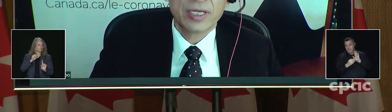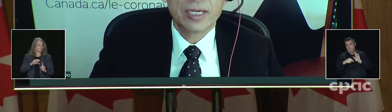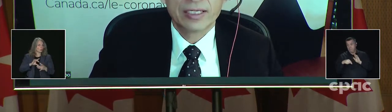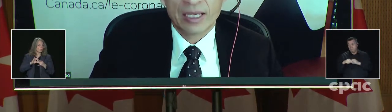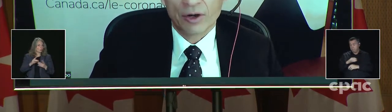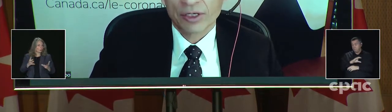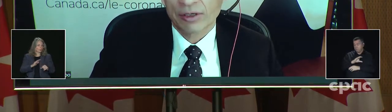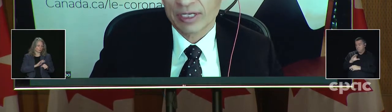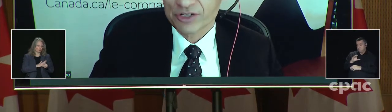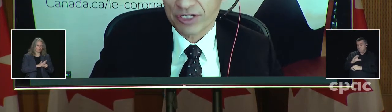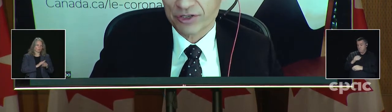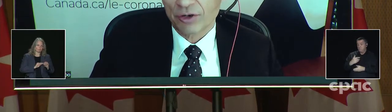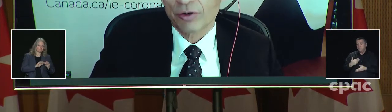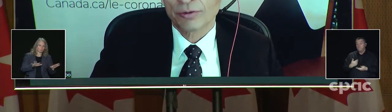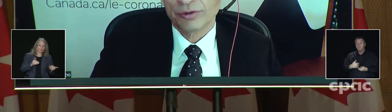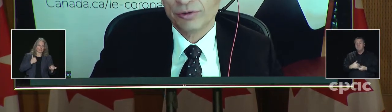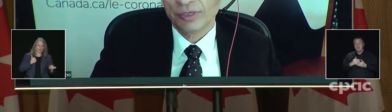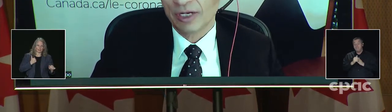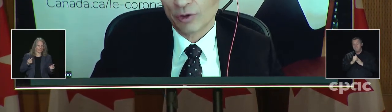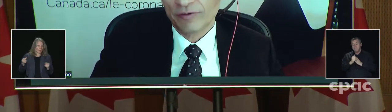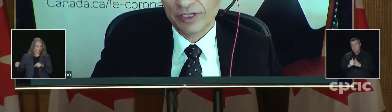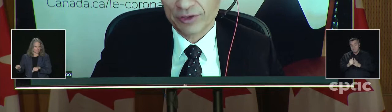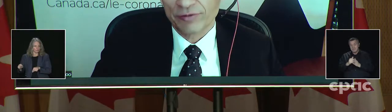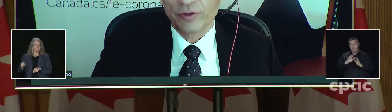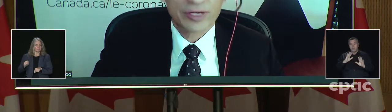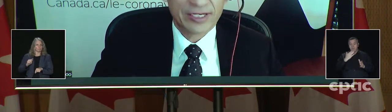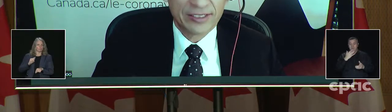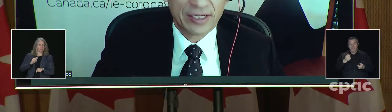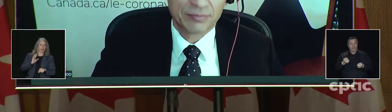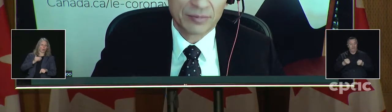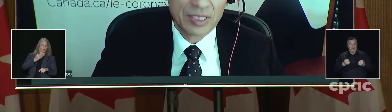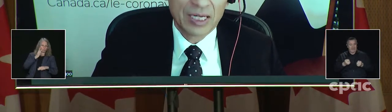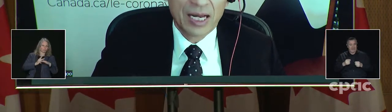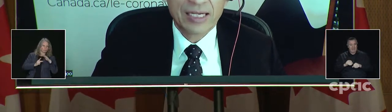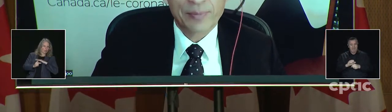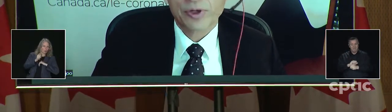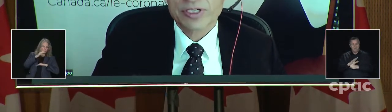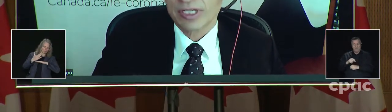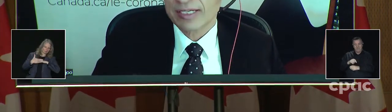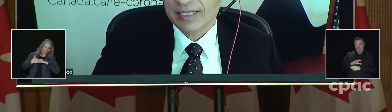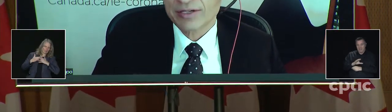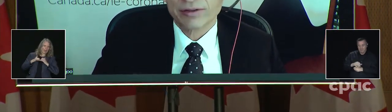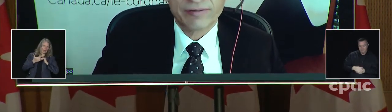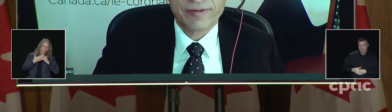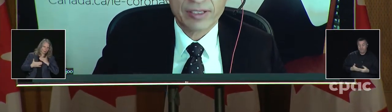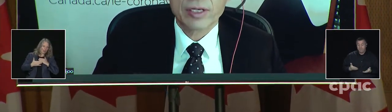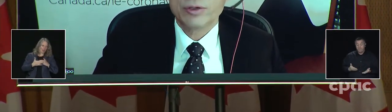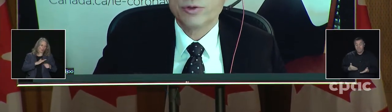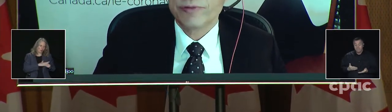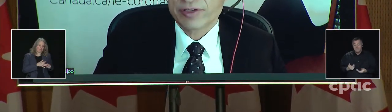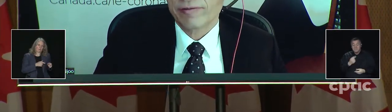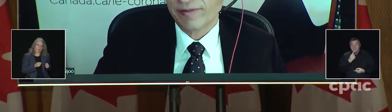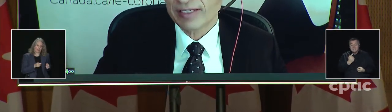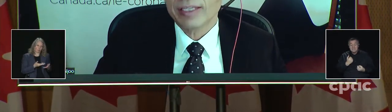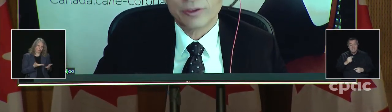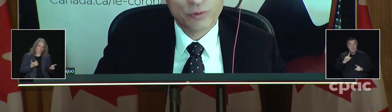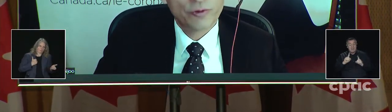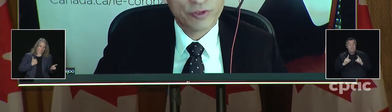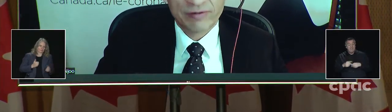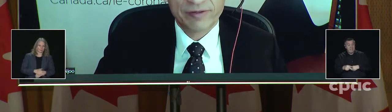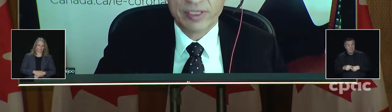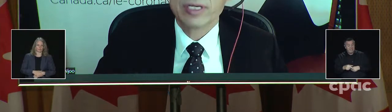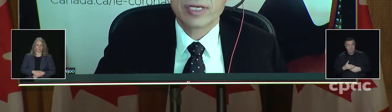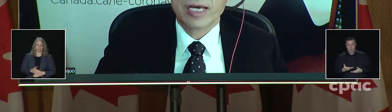pays qui orientent la gestion continue de la COVID-19 au Canada. À l'approche de la saison des fêtes, nous faisons face à de